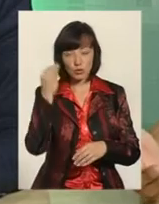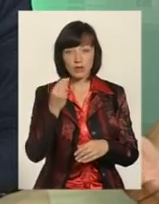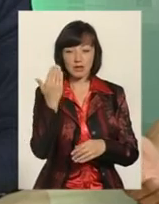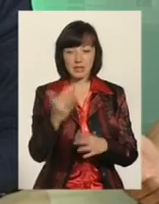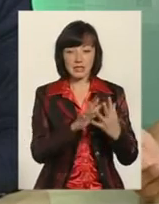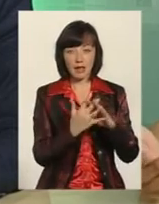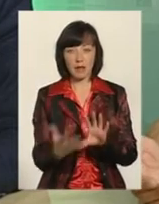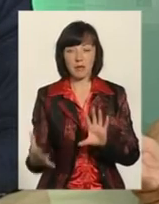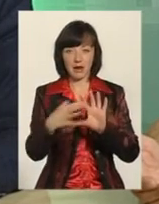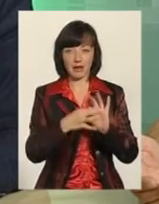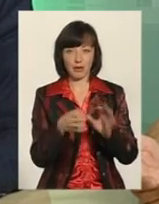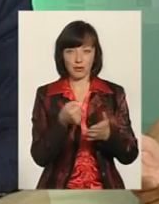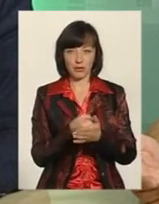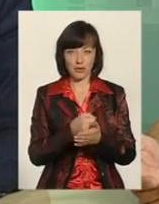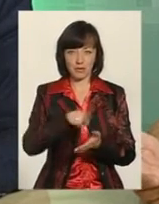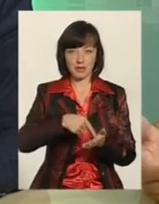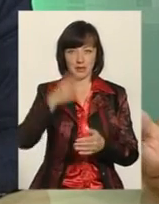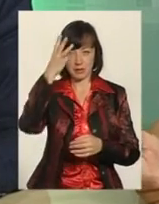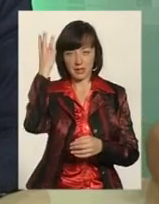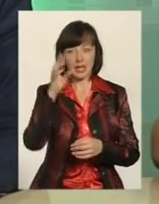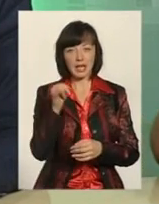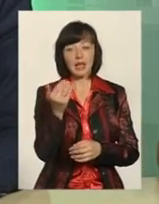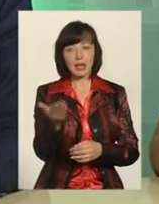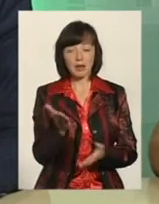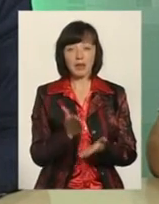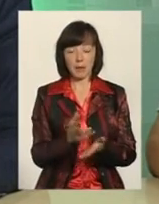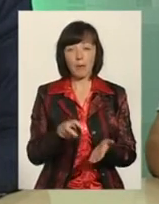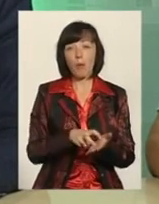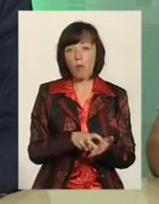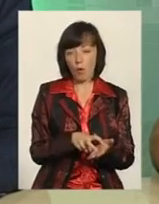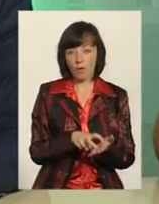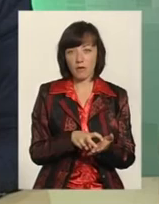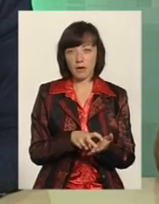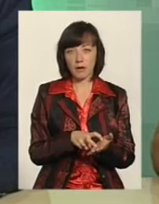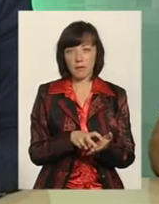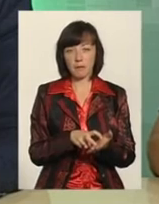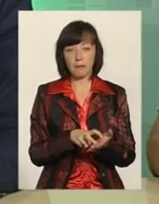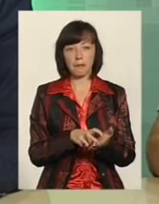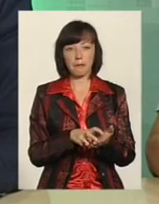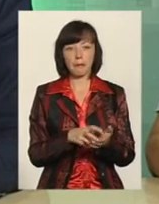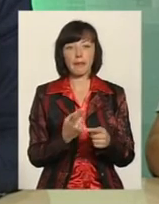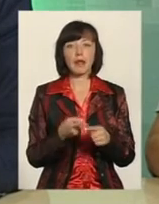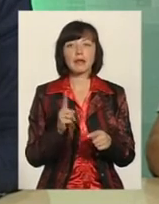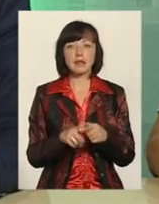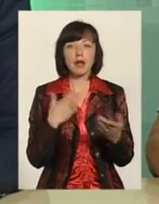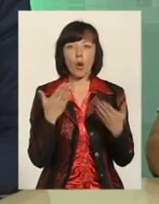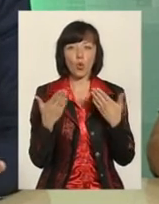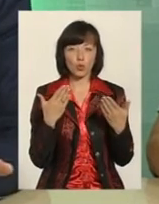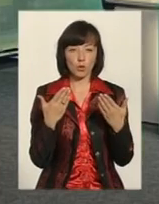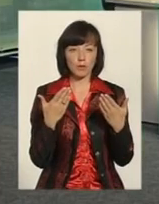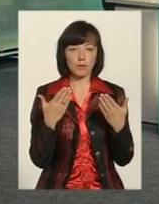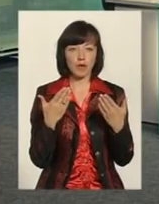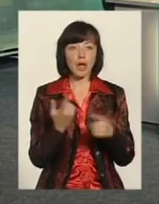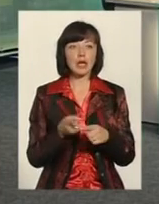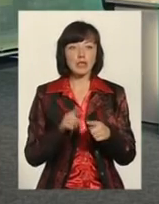як їх приєднають до міста Хмельницького? І є певні побоювання на, скажімо, на цей рахунок. Так. Саме